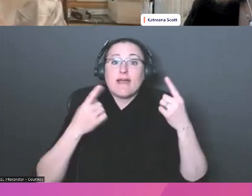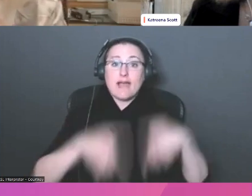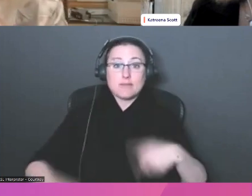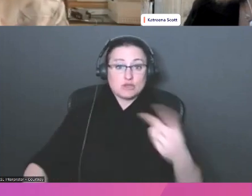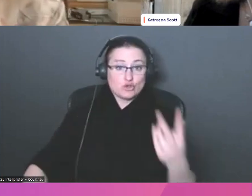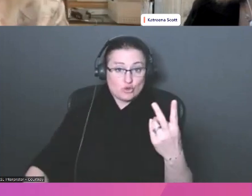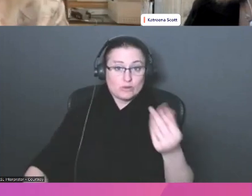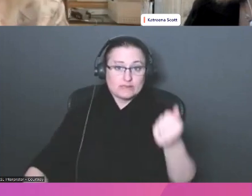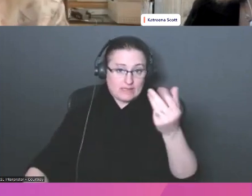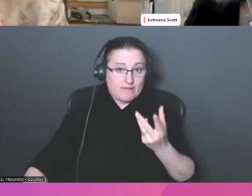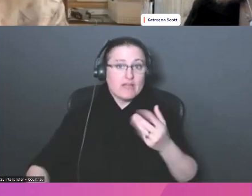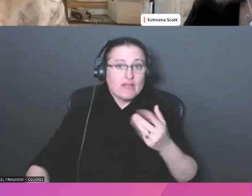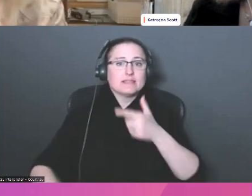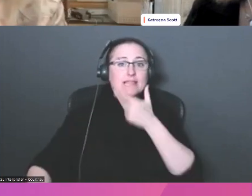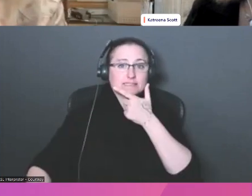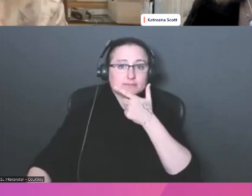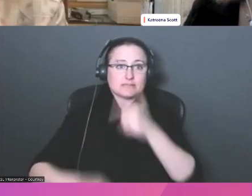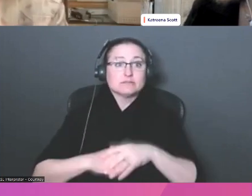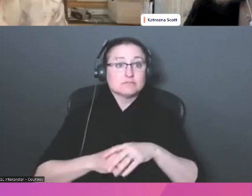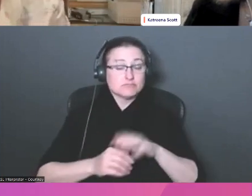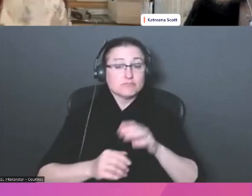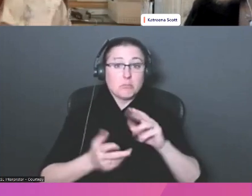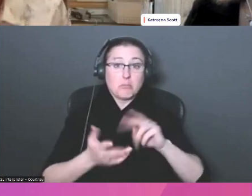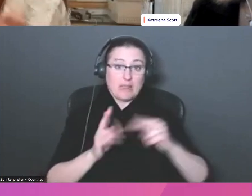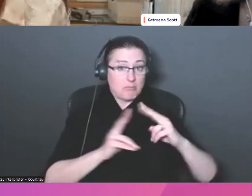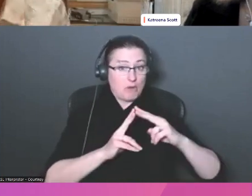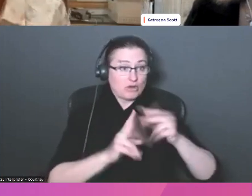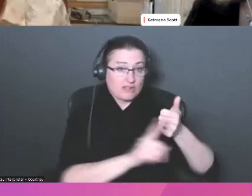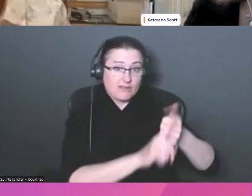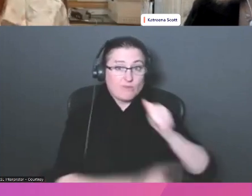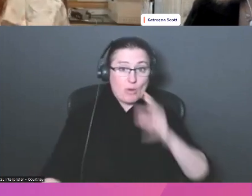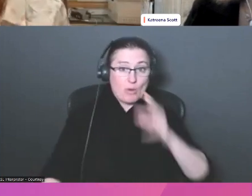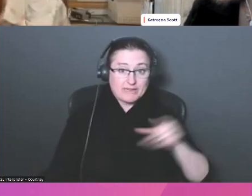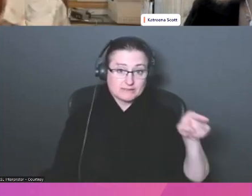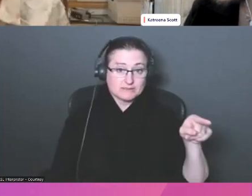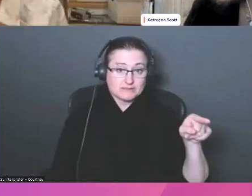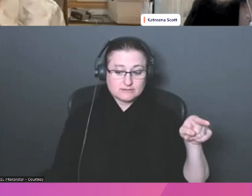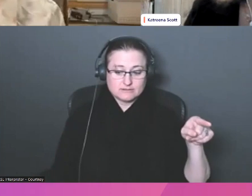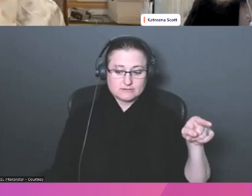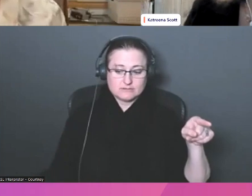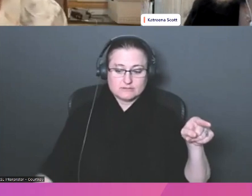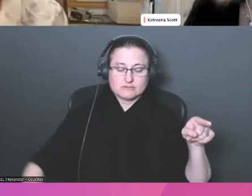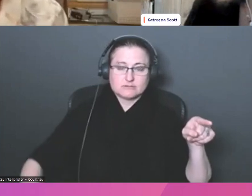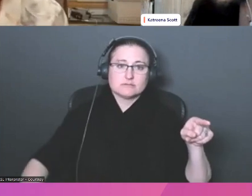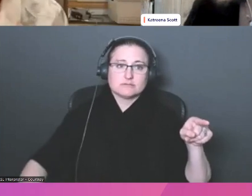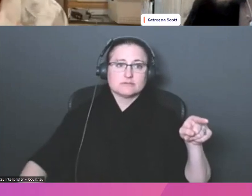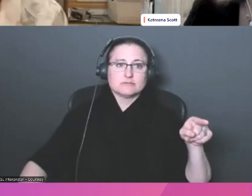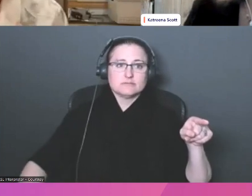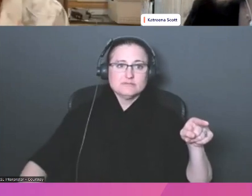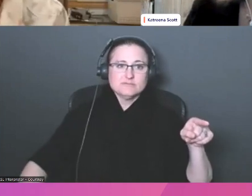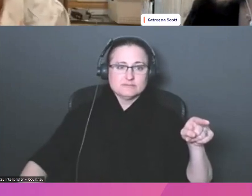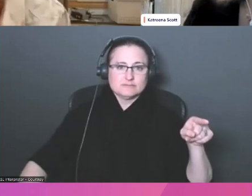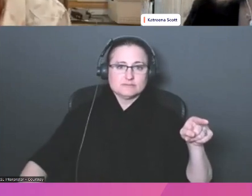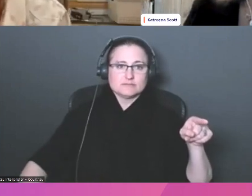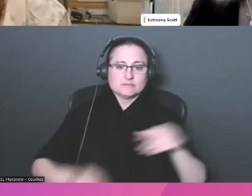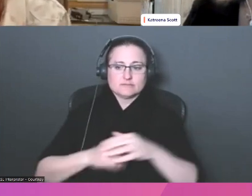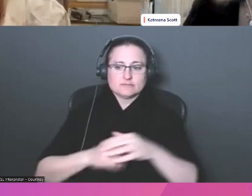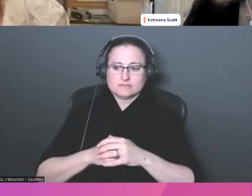counseling et 2 d'entre elles étaient lesbiennes, donc leur partenaire était une femme. Donc, simplement se pencher sur les différences était